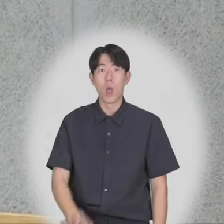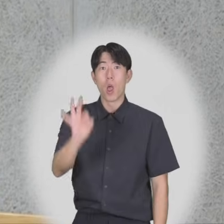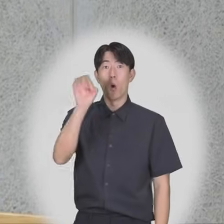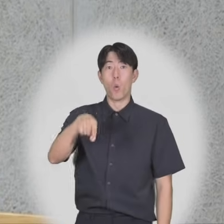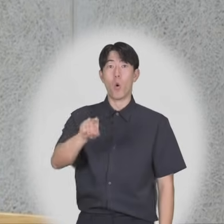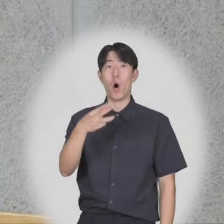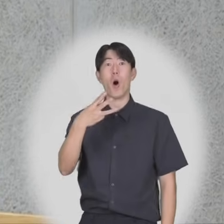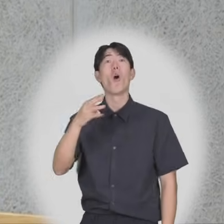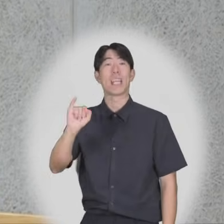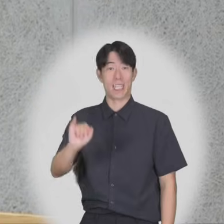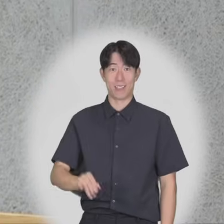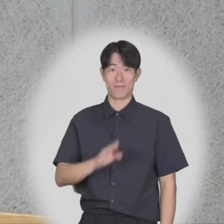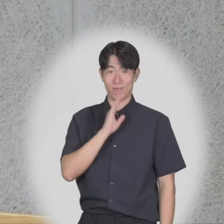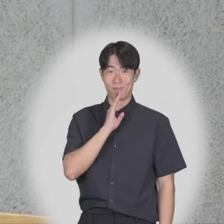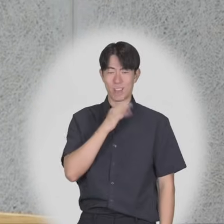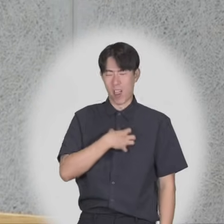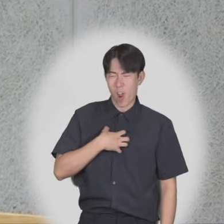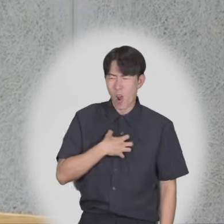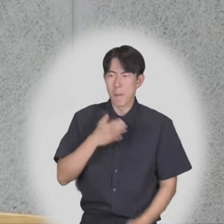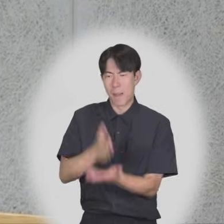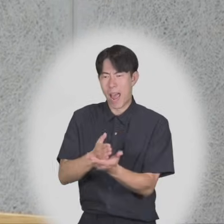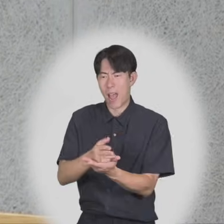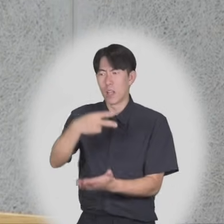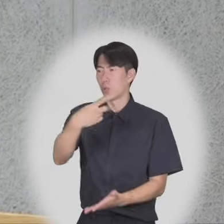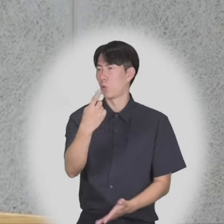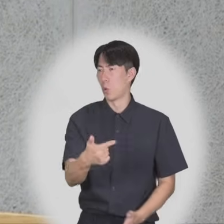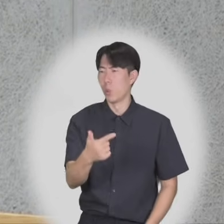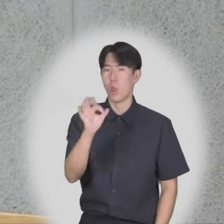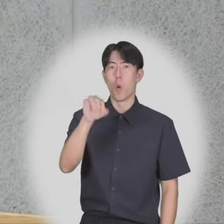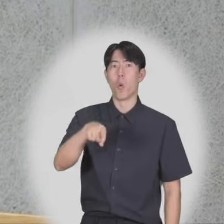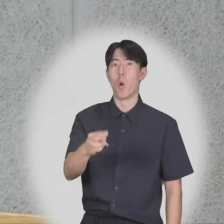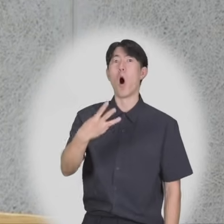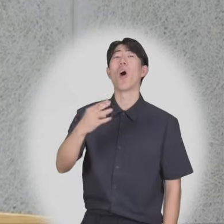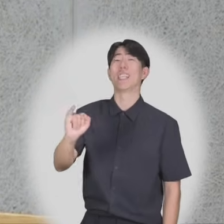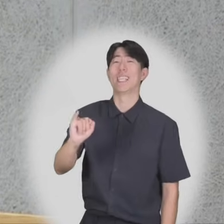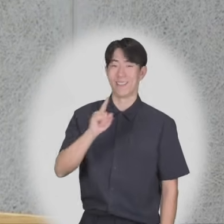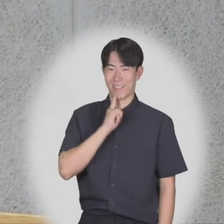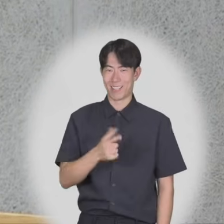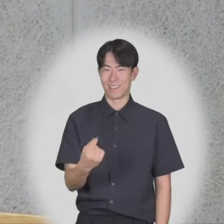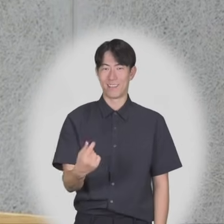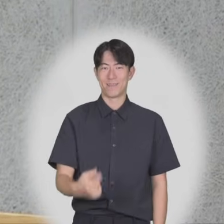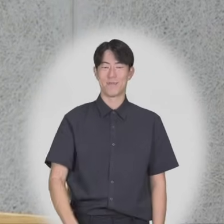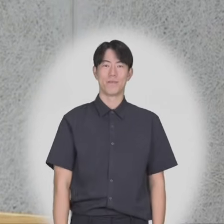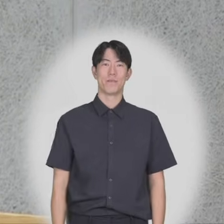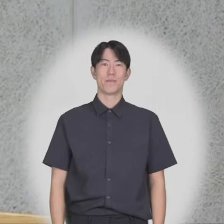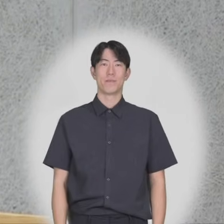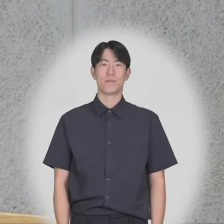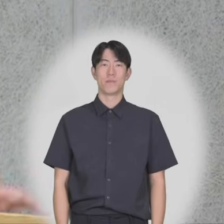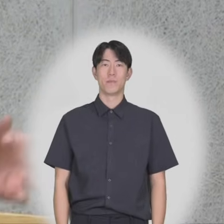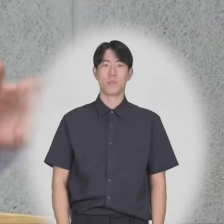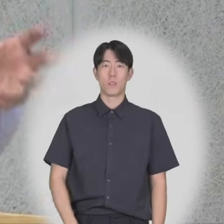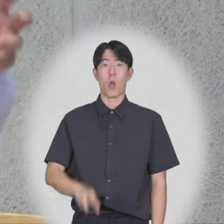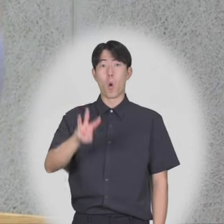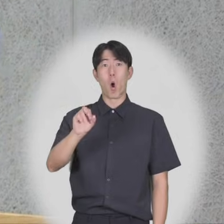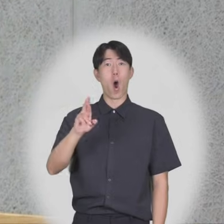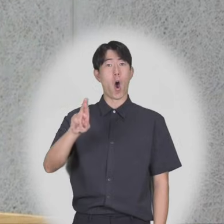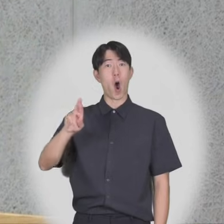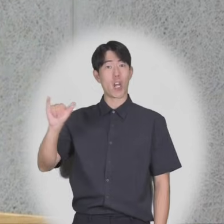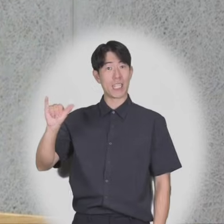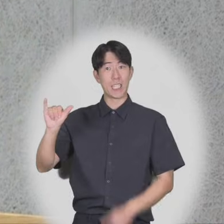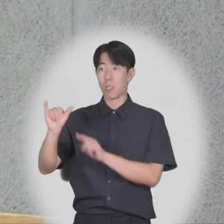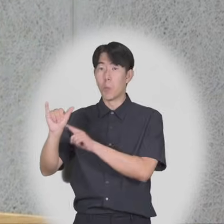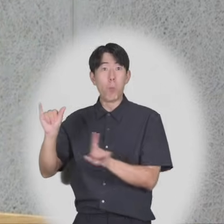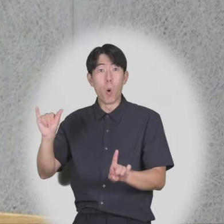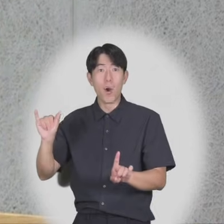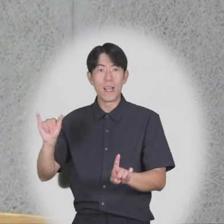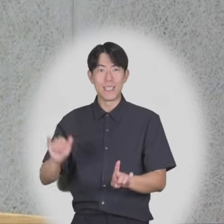그러죠. worry. 그래서 염려하지 마 그러면 don't worry 그러죠. 이 worry는 사냥개가